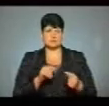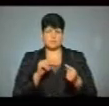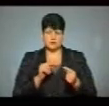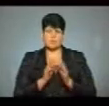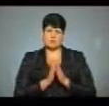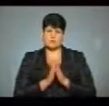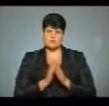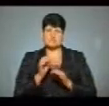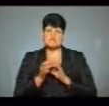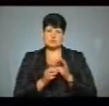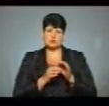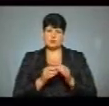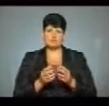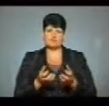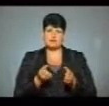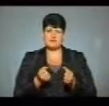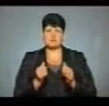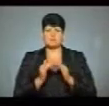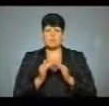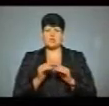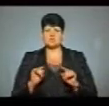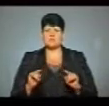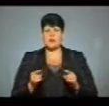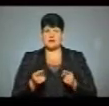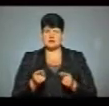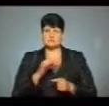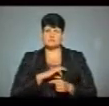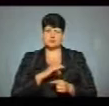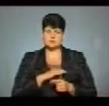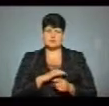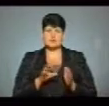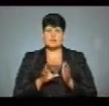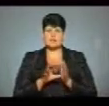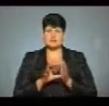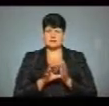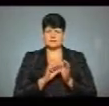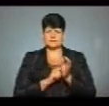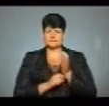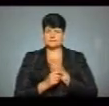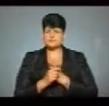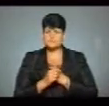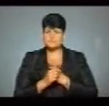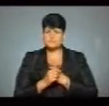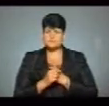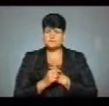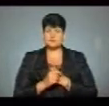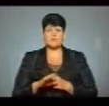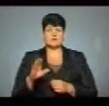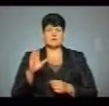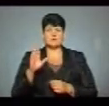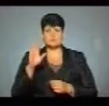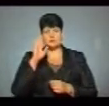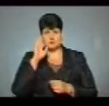підозрюваного цілодобове тримання під домашнім арештом із використанням електронного засобу контролю. Підозрюваний Валентин